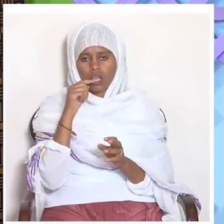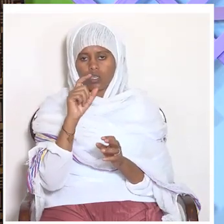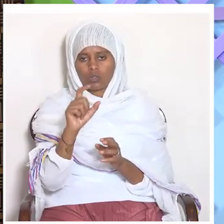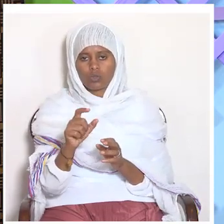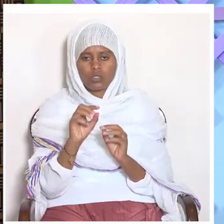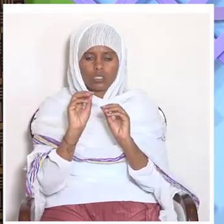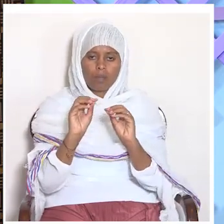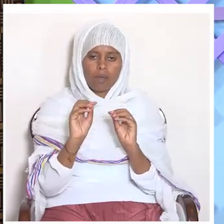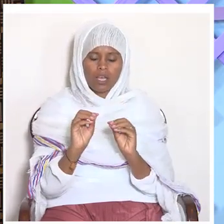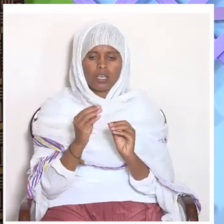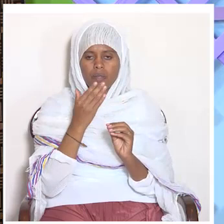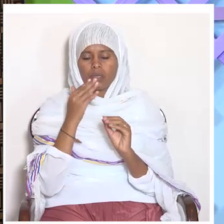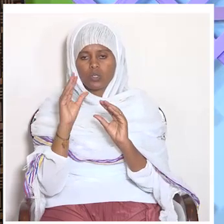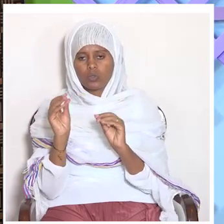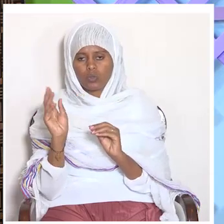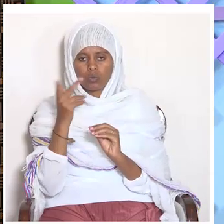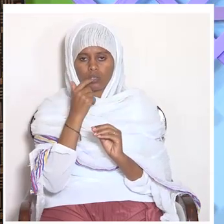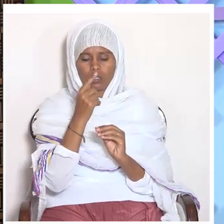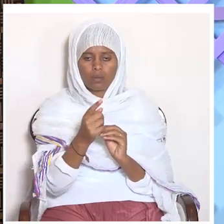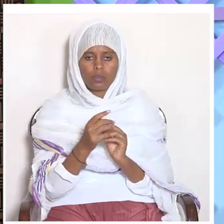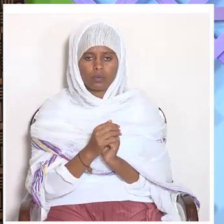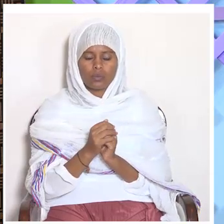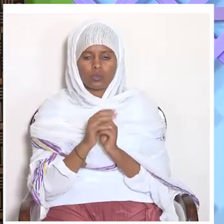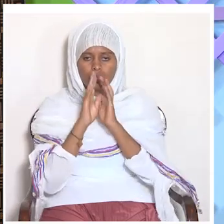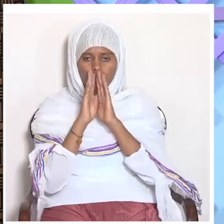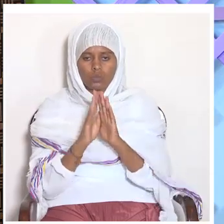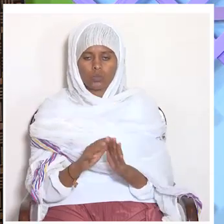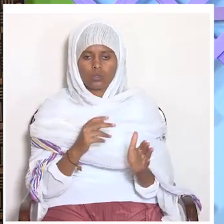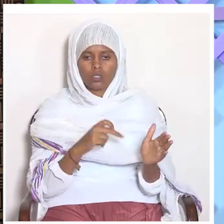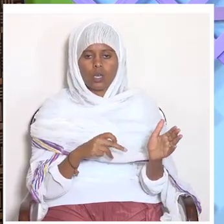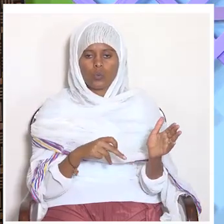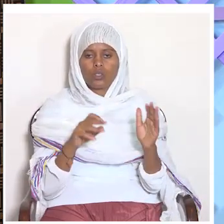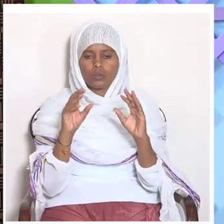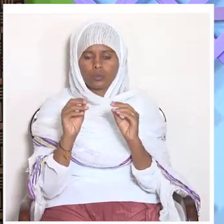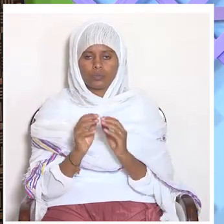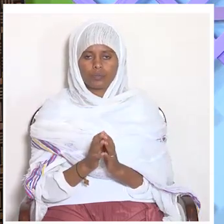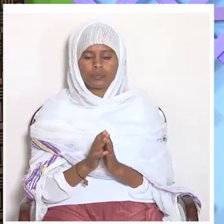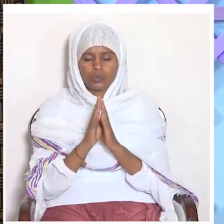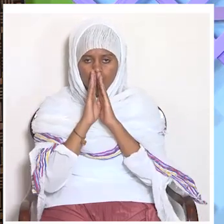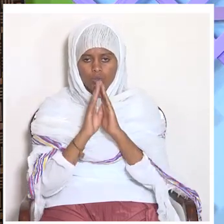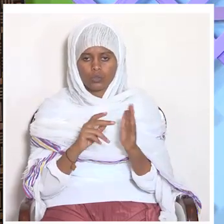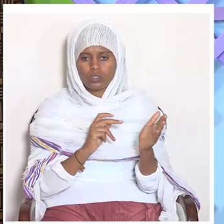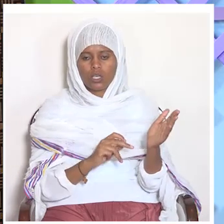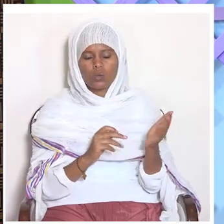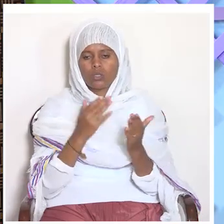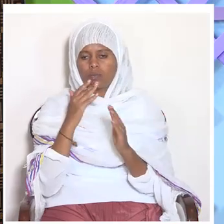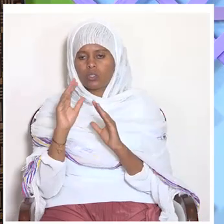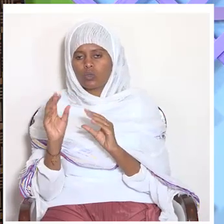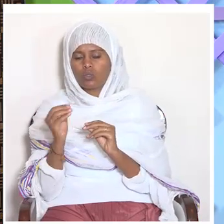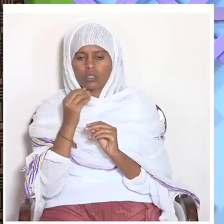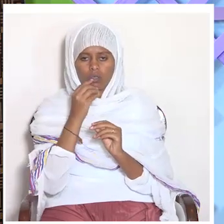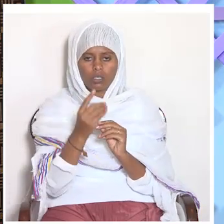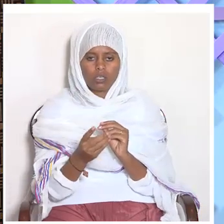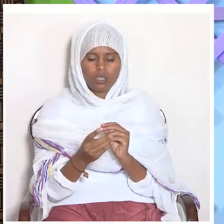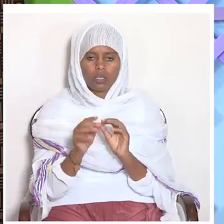ዝኣወጀ ነዚ ቓል እዚ ዝምሃረ መን እዩ እንተተባህለ ቅዱስ ዳዊት እዩ። ቅዱስ ዳዊት እንታዋ